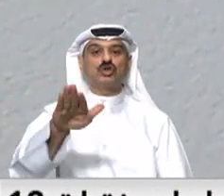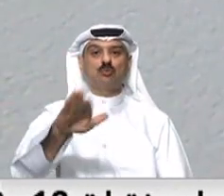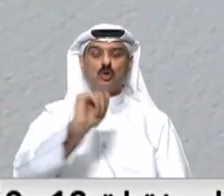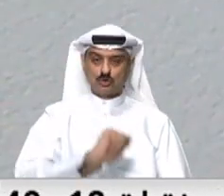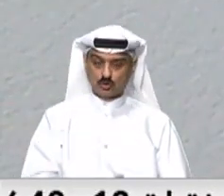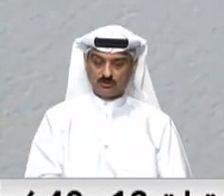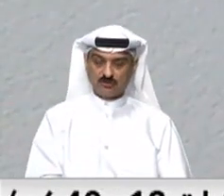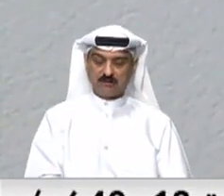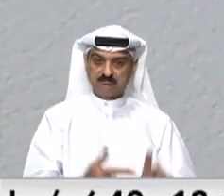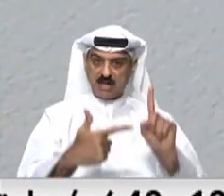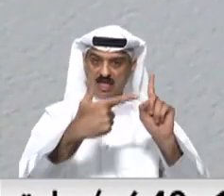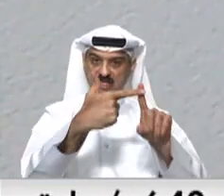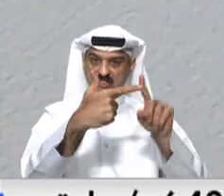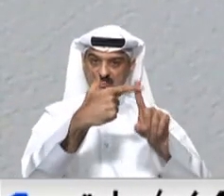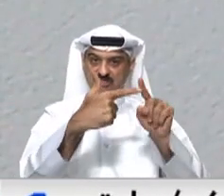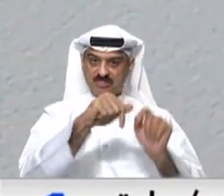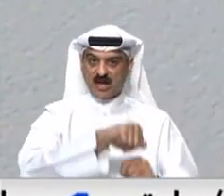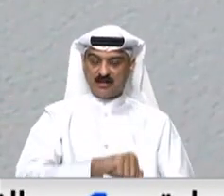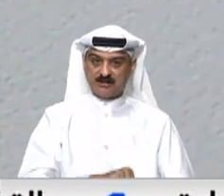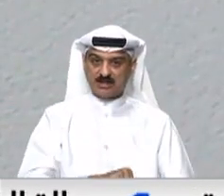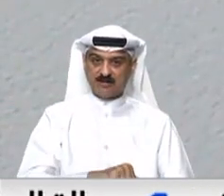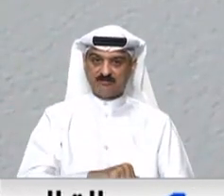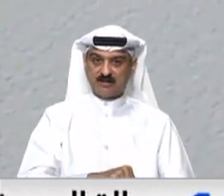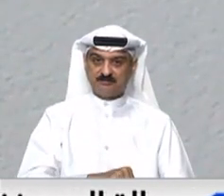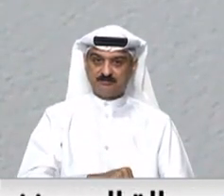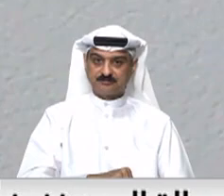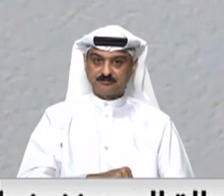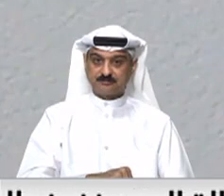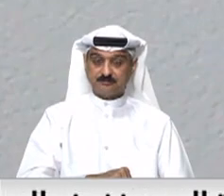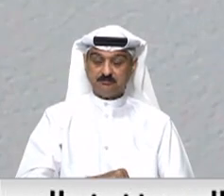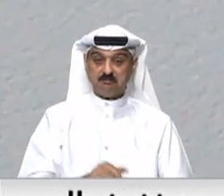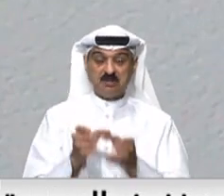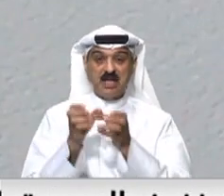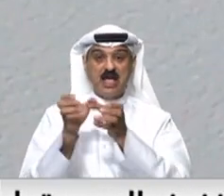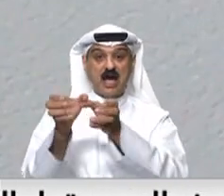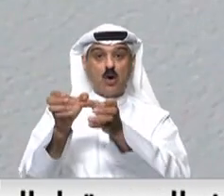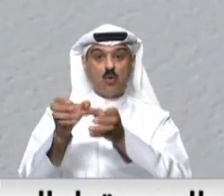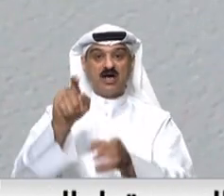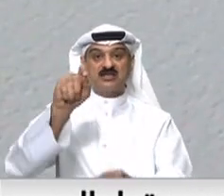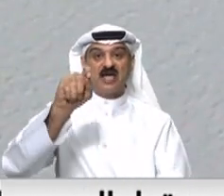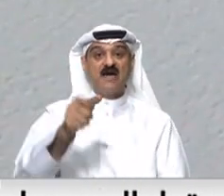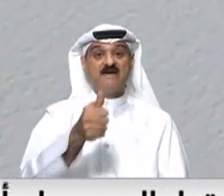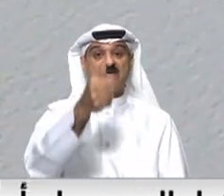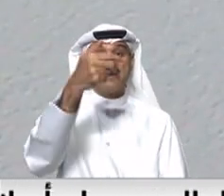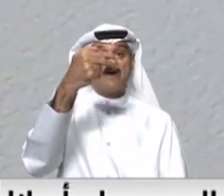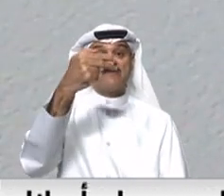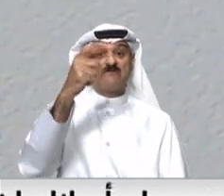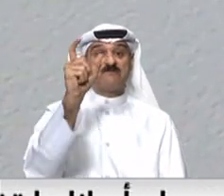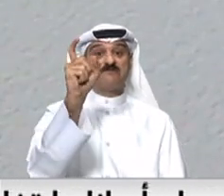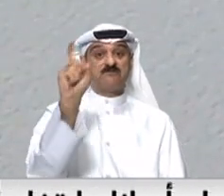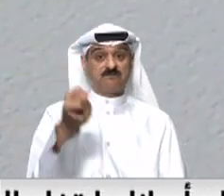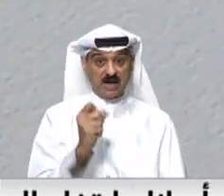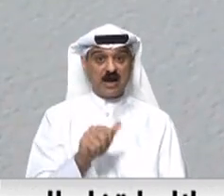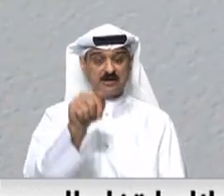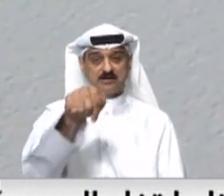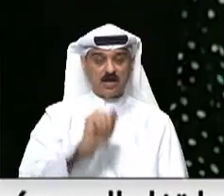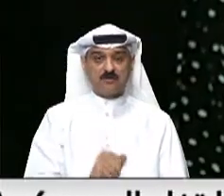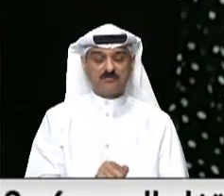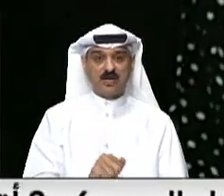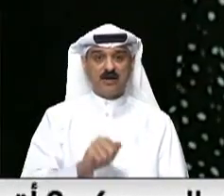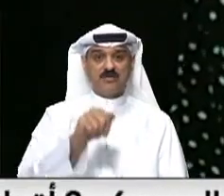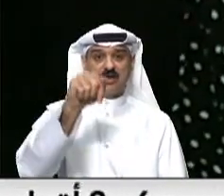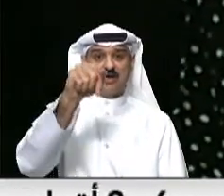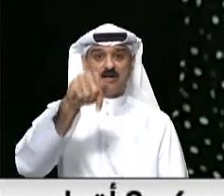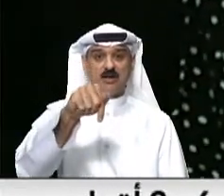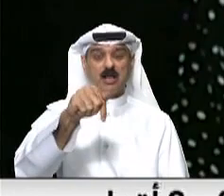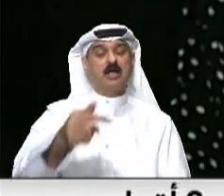تنتهي بالتأكيد، قضيتها لم تنتهي. نعلم بأن قوات فاغنر أو مؤسسة فاغنر لديها قوات ليست فقط داخل روسيا، نعلم